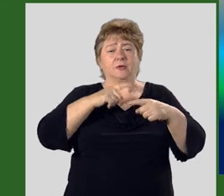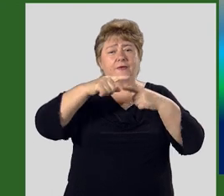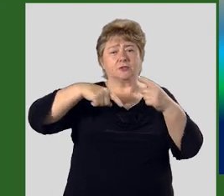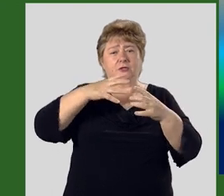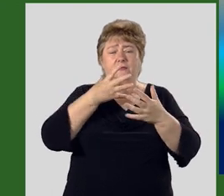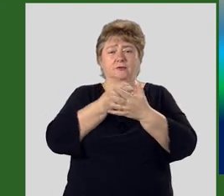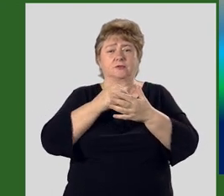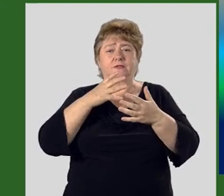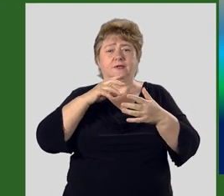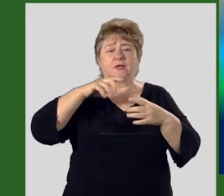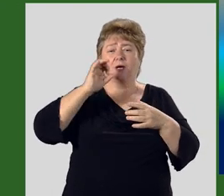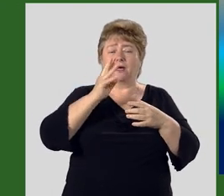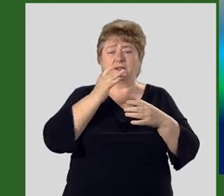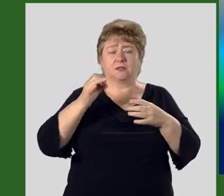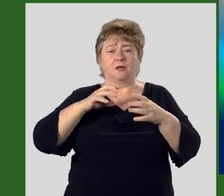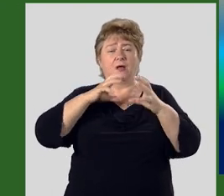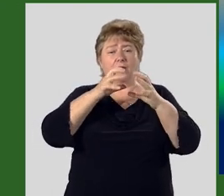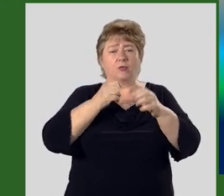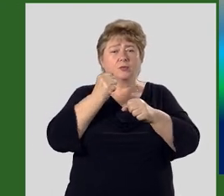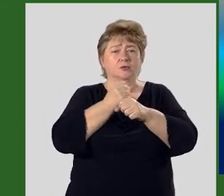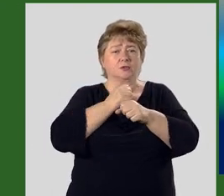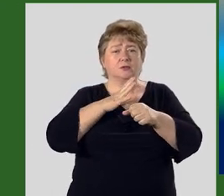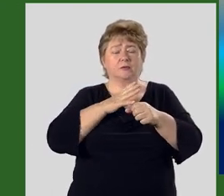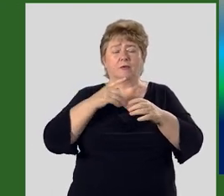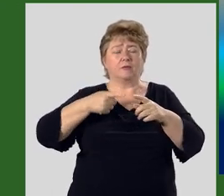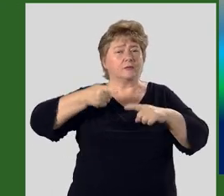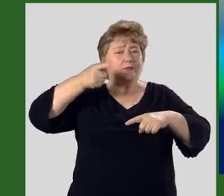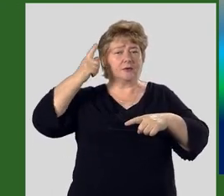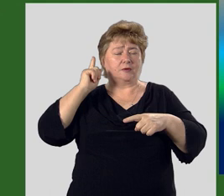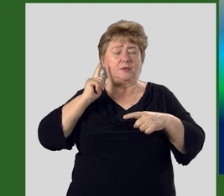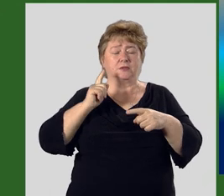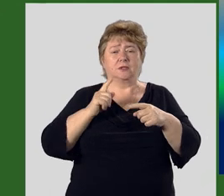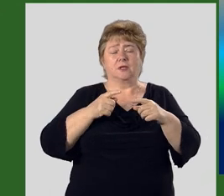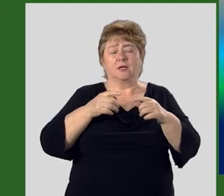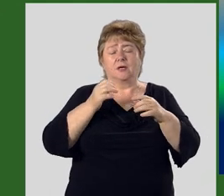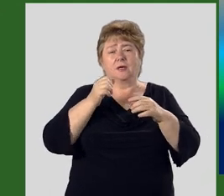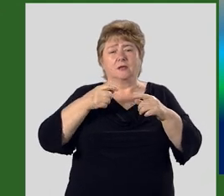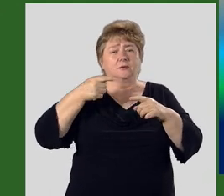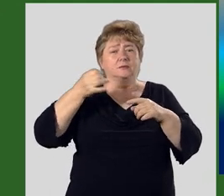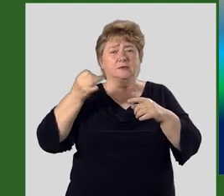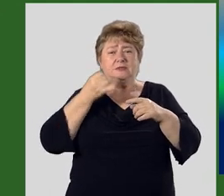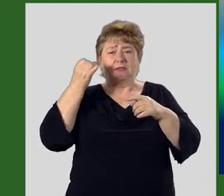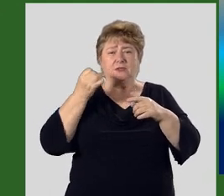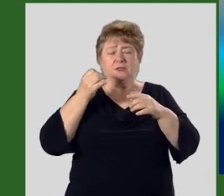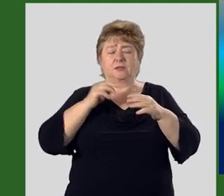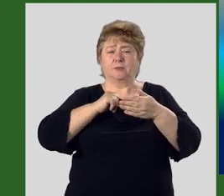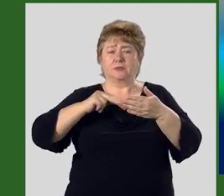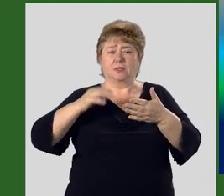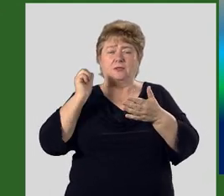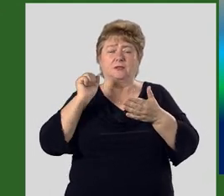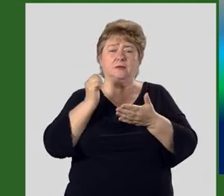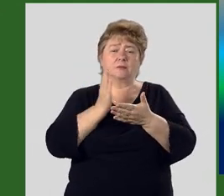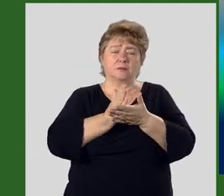оси. Глобус был создан еще в глубокой древности. У античных писателей можно